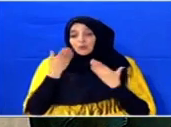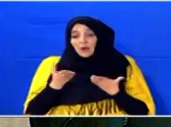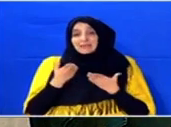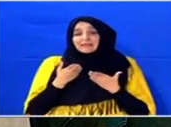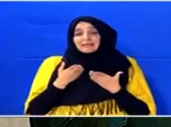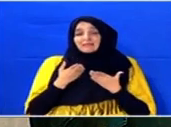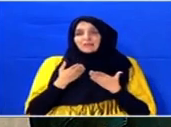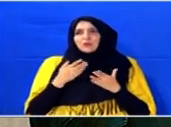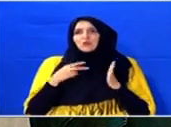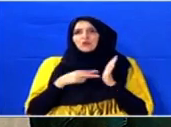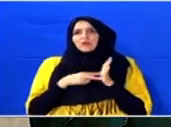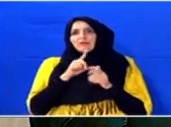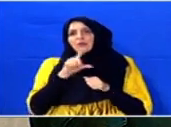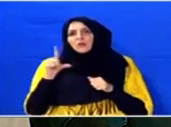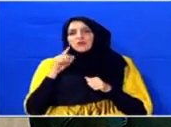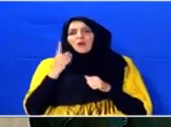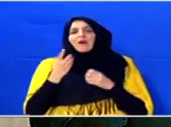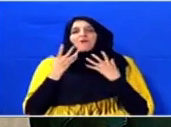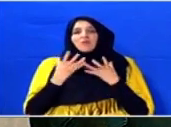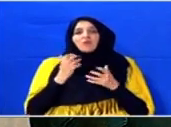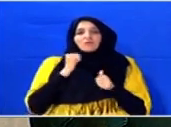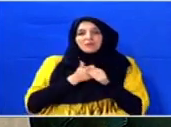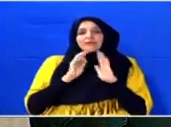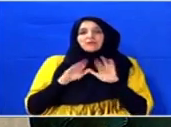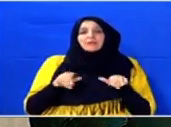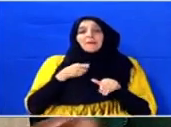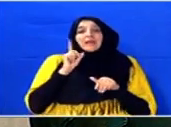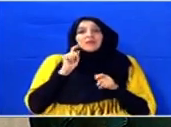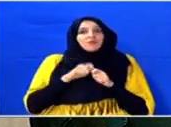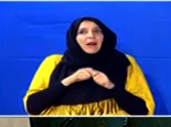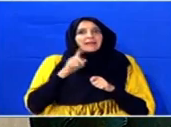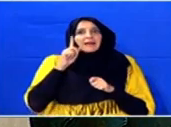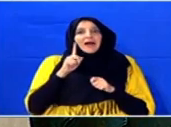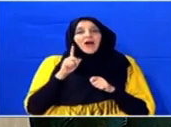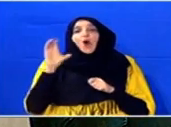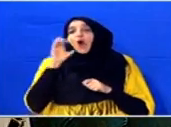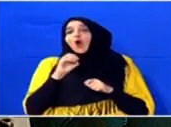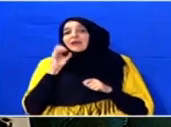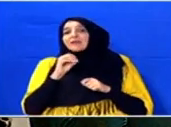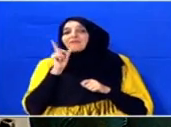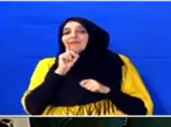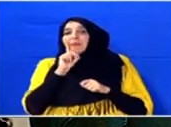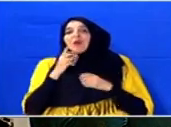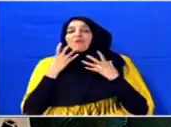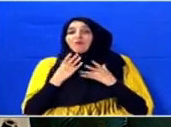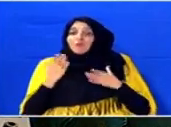ولكن سبحان الله عمه الزوجه اراد ان يتدخل معناه هو